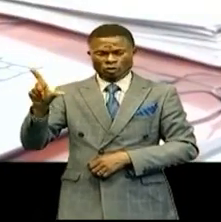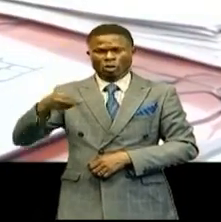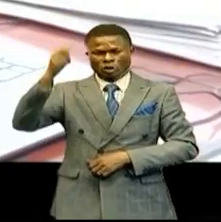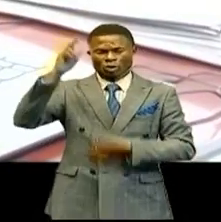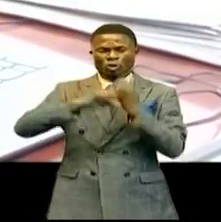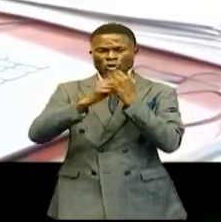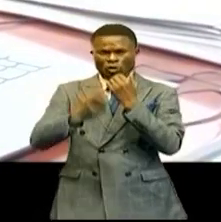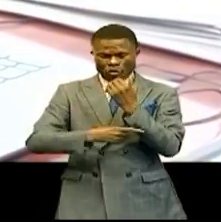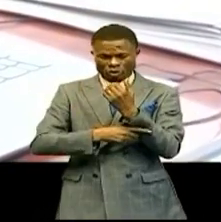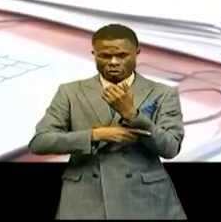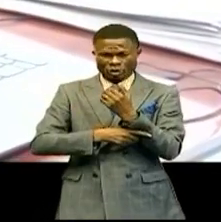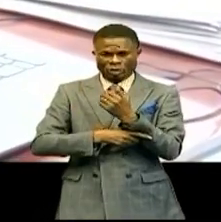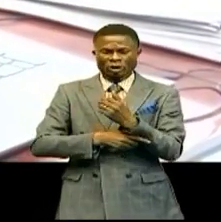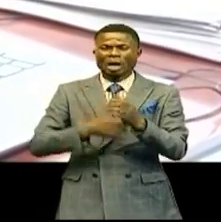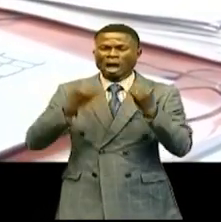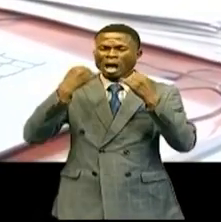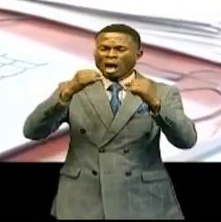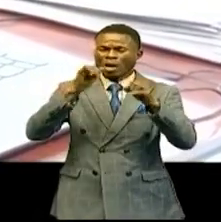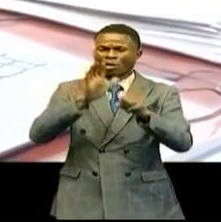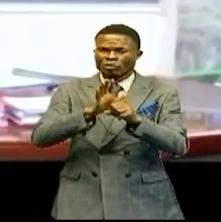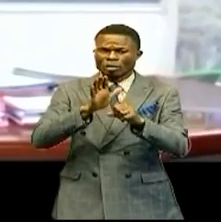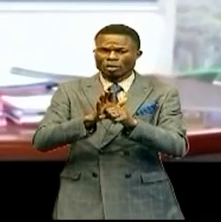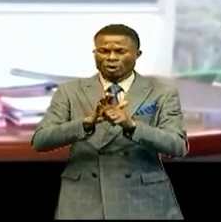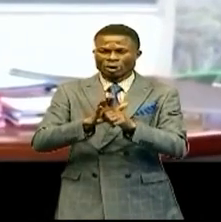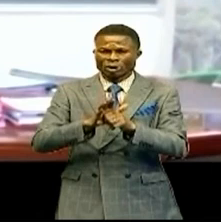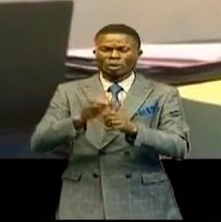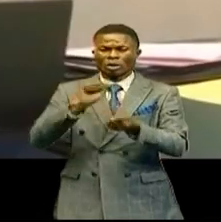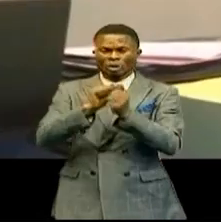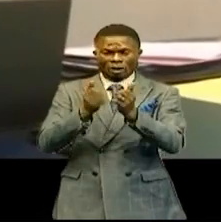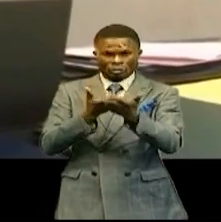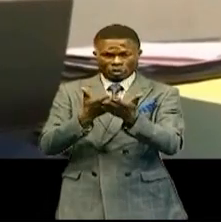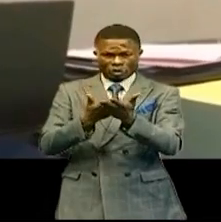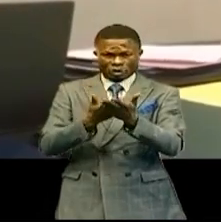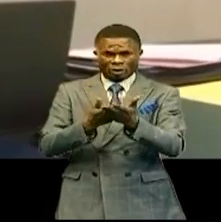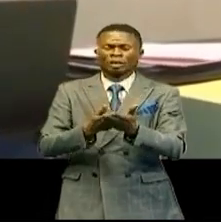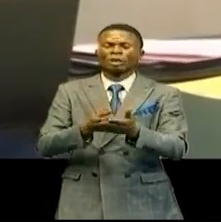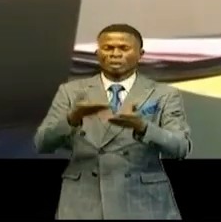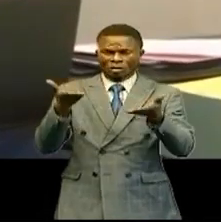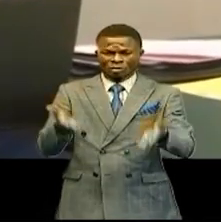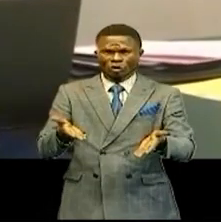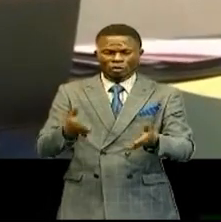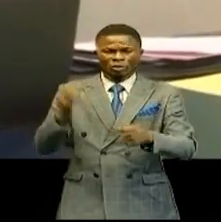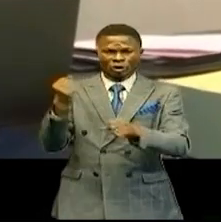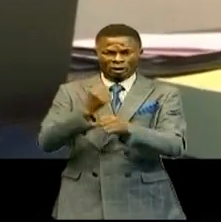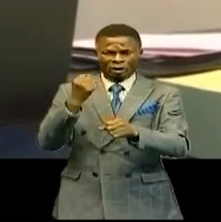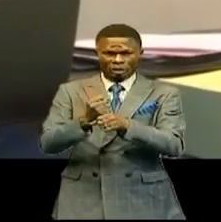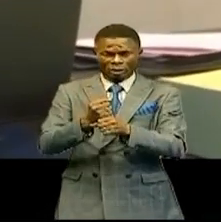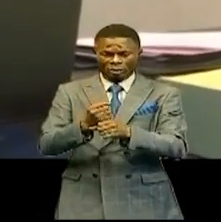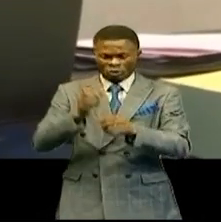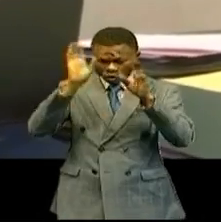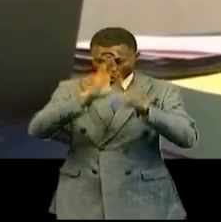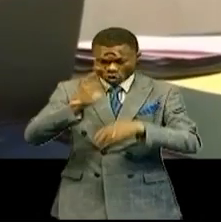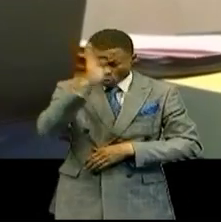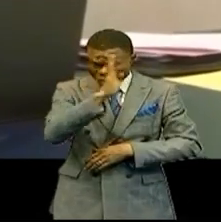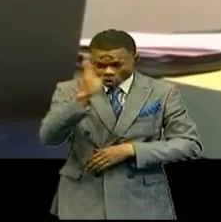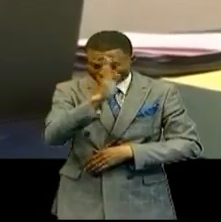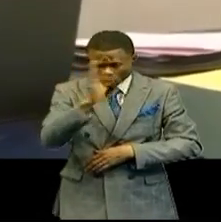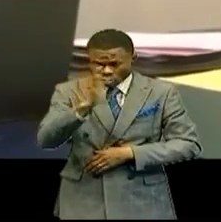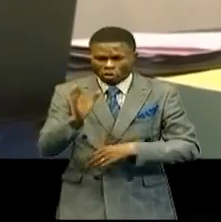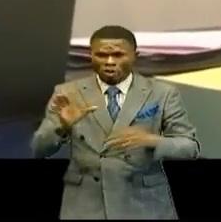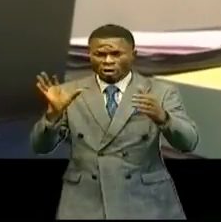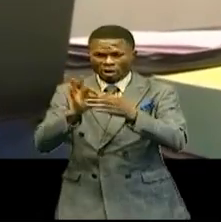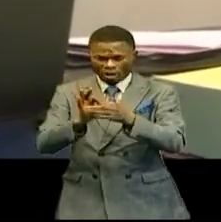Nord, l'alerte maximale des unités de ces secteurs reste de mise. Les opérations de patrouille de combat et de liaison ont